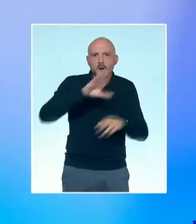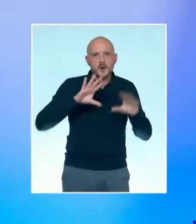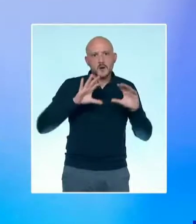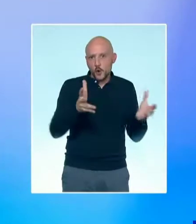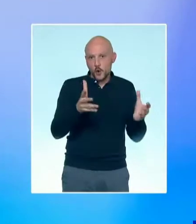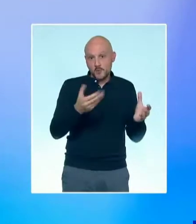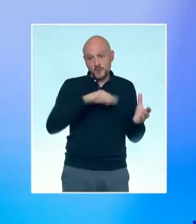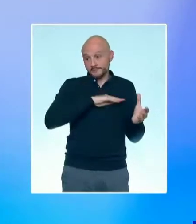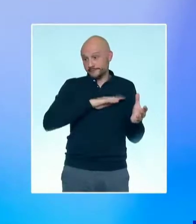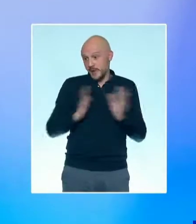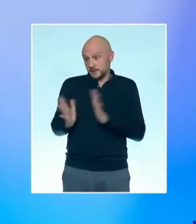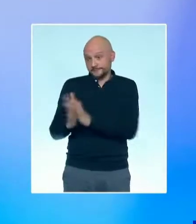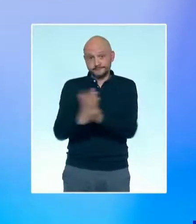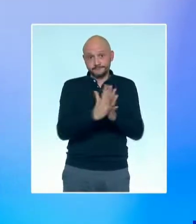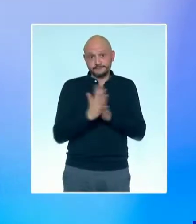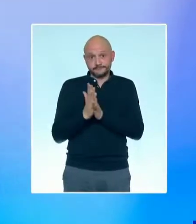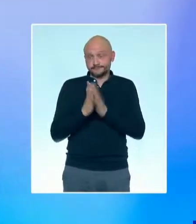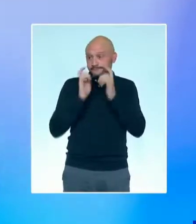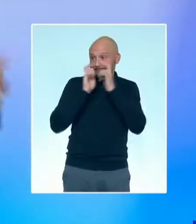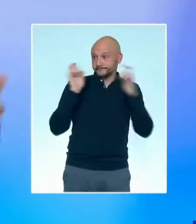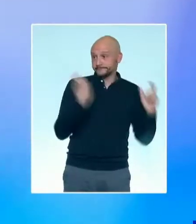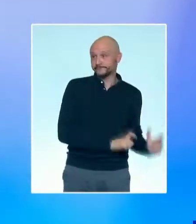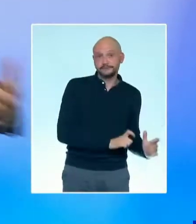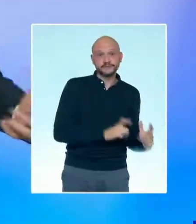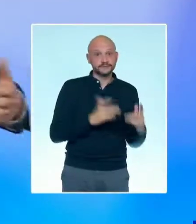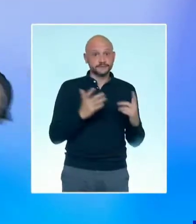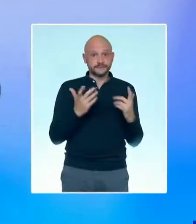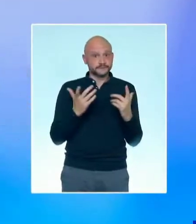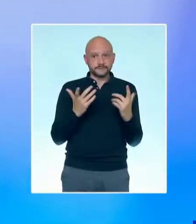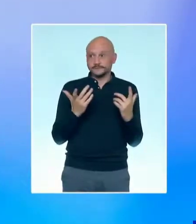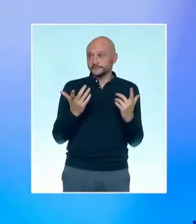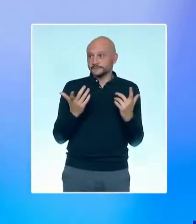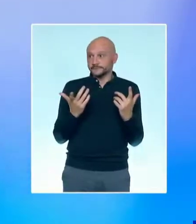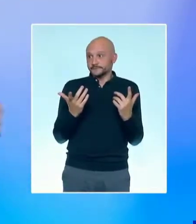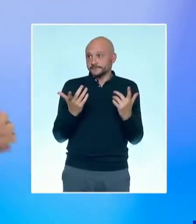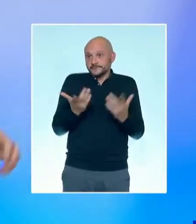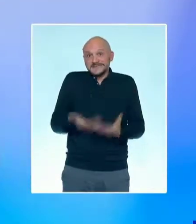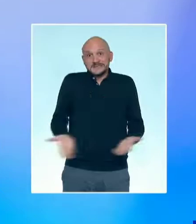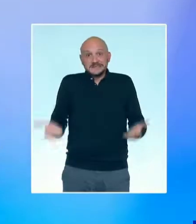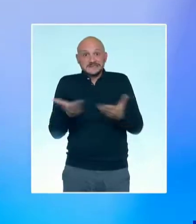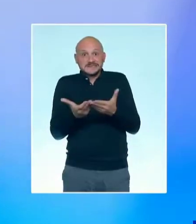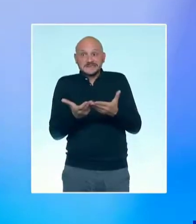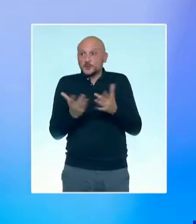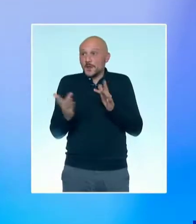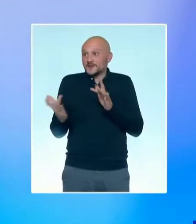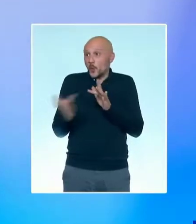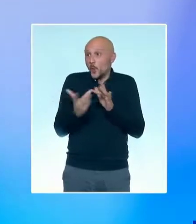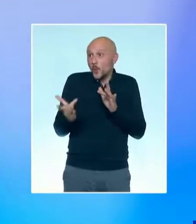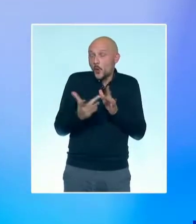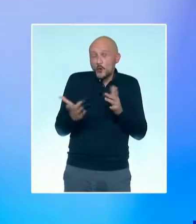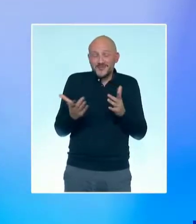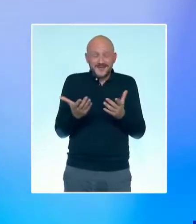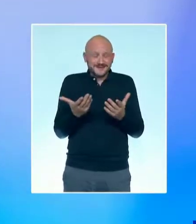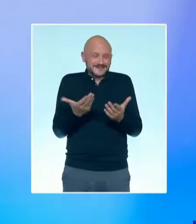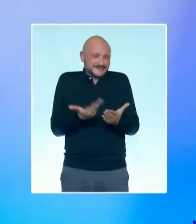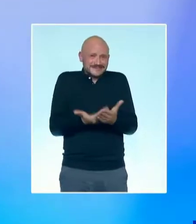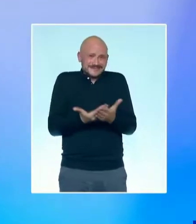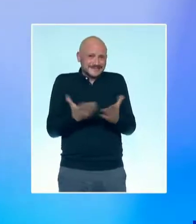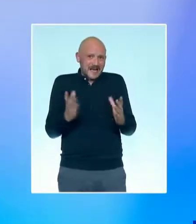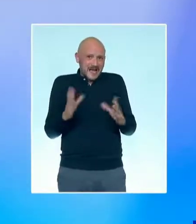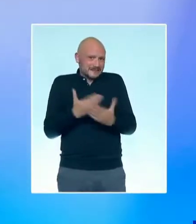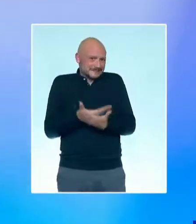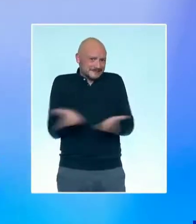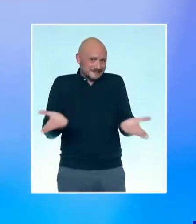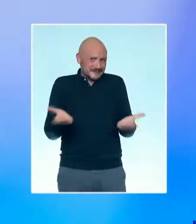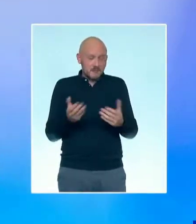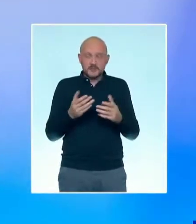virus, c'est le moment et où... Et en plus, avec la frangipane, apparemment, au micro, il se diffuse encore plus. En situation de contact... C'est d'ailleurs, je le dis